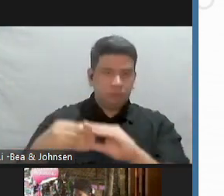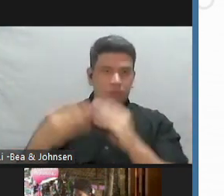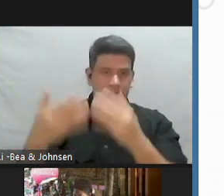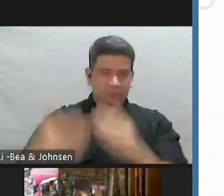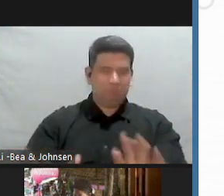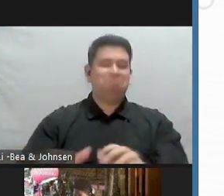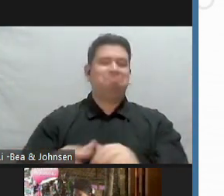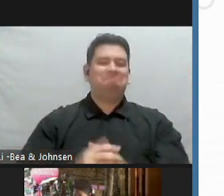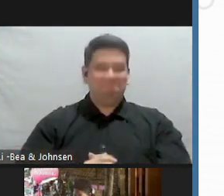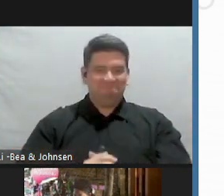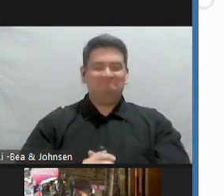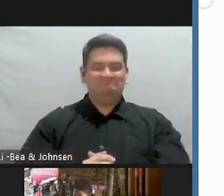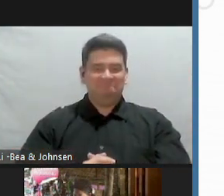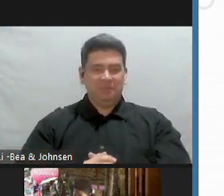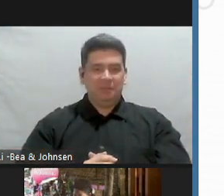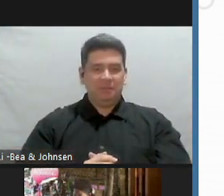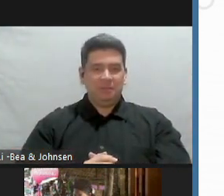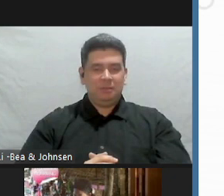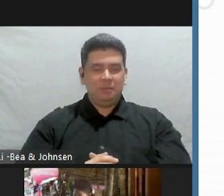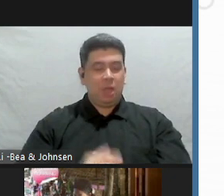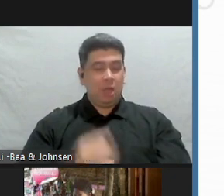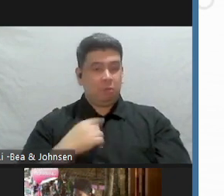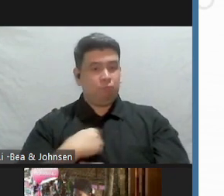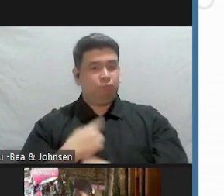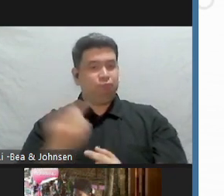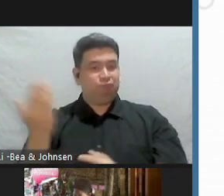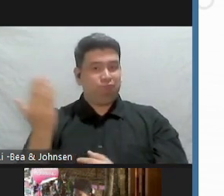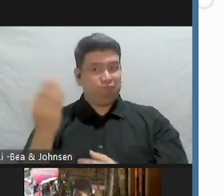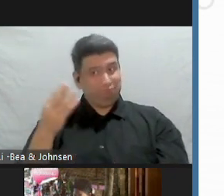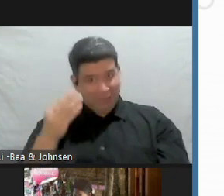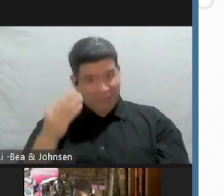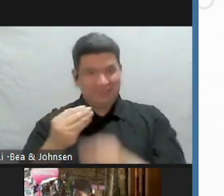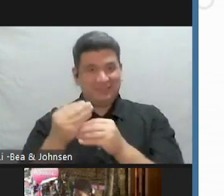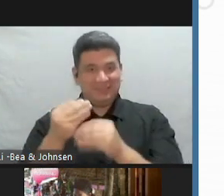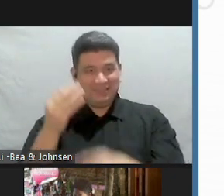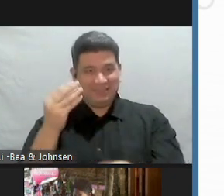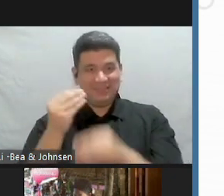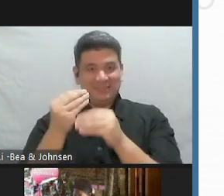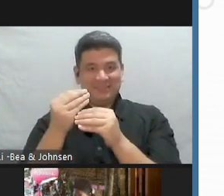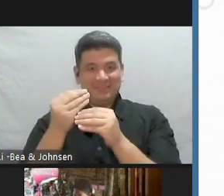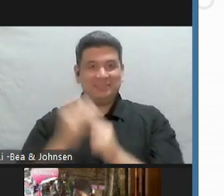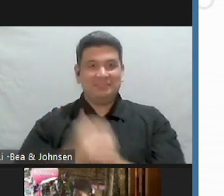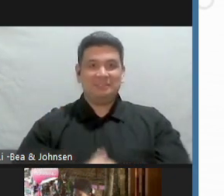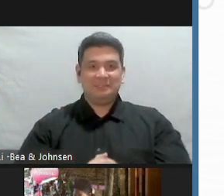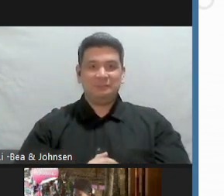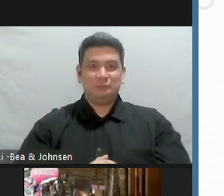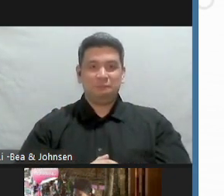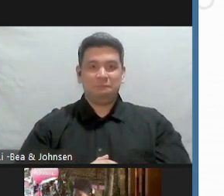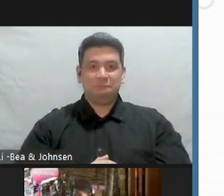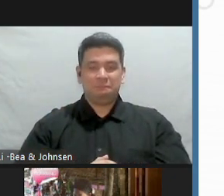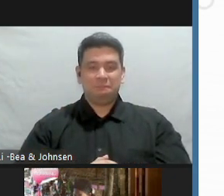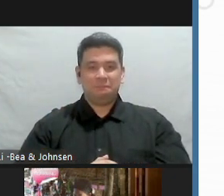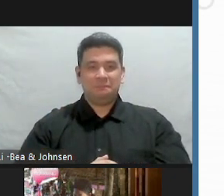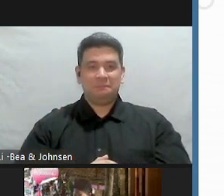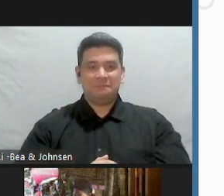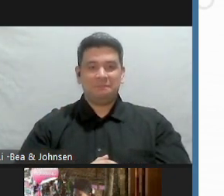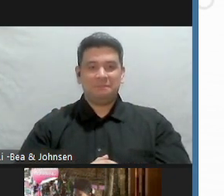lang pong dagdagan na lang, ano, or siguro magbigay lang ako naman ng